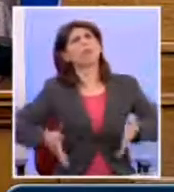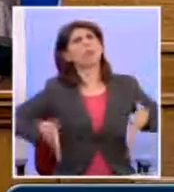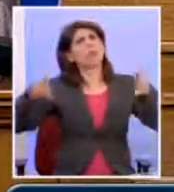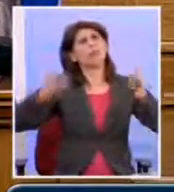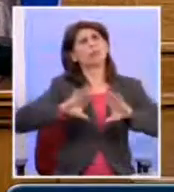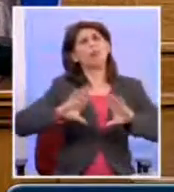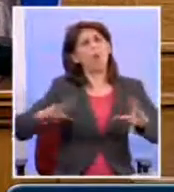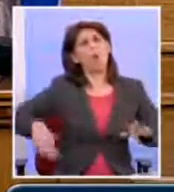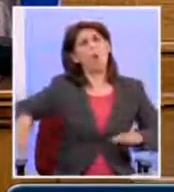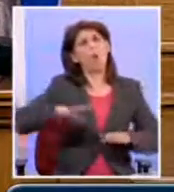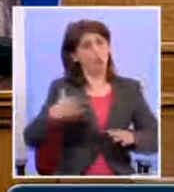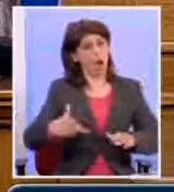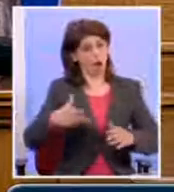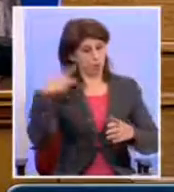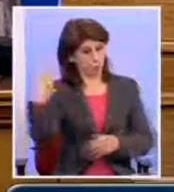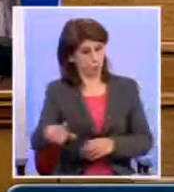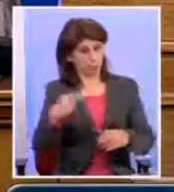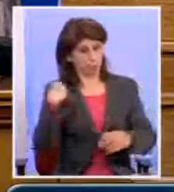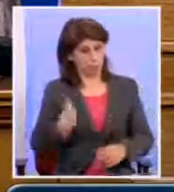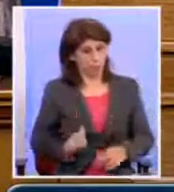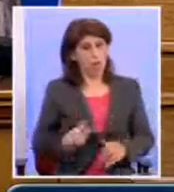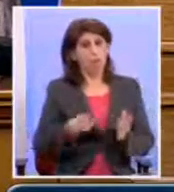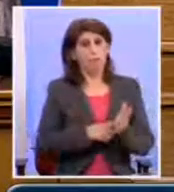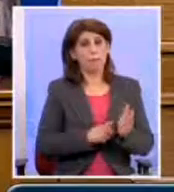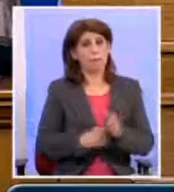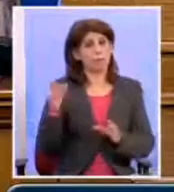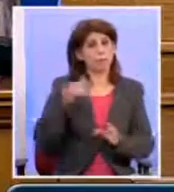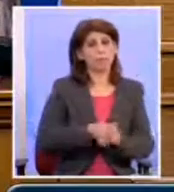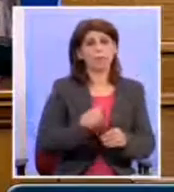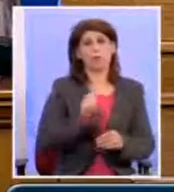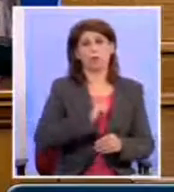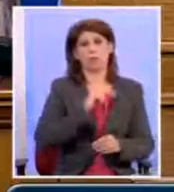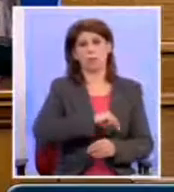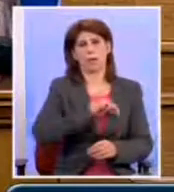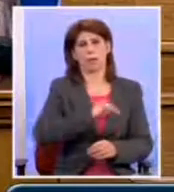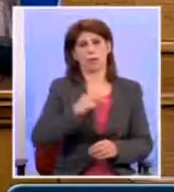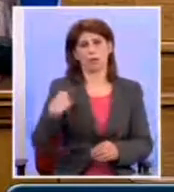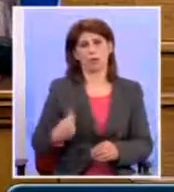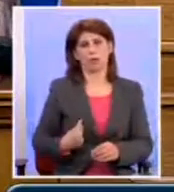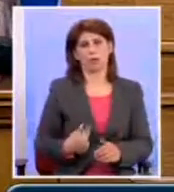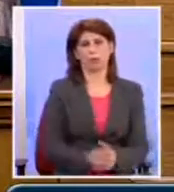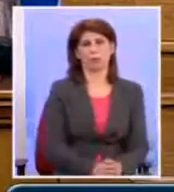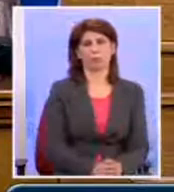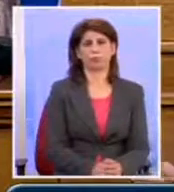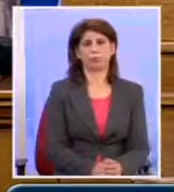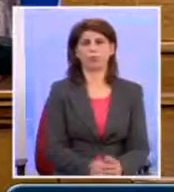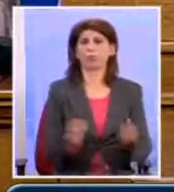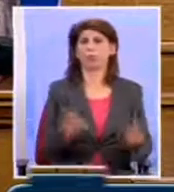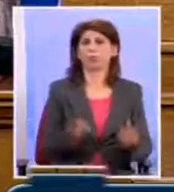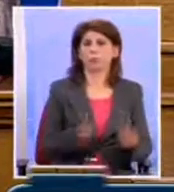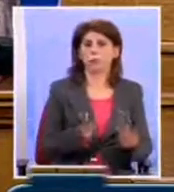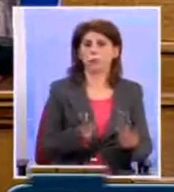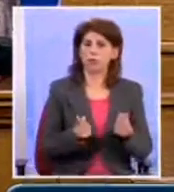στο δημόσιο θα πρέπει να εντάσσονται στην ιδιωτική περιουσία του δημοσίου. Ο τρόπος με τον